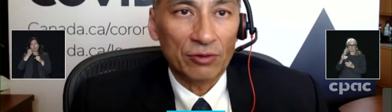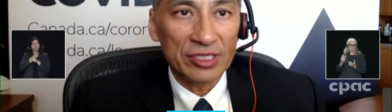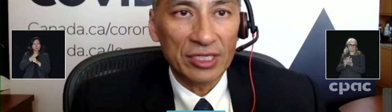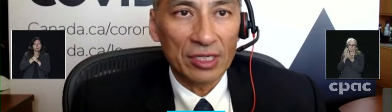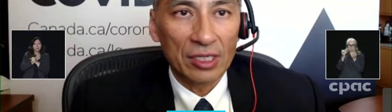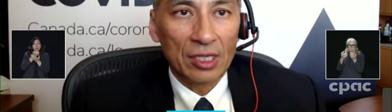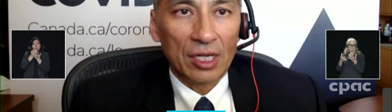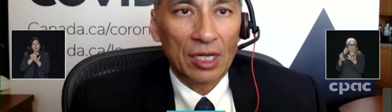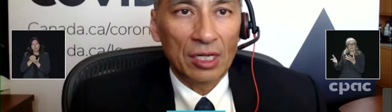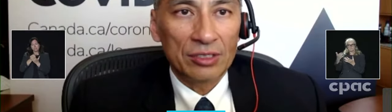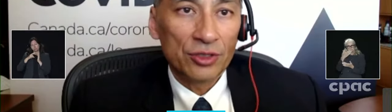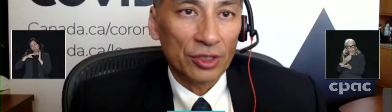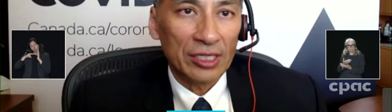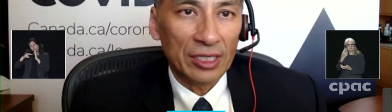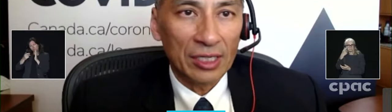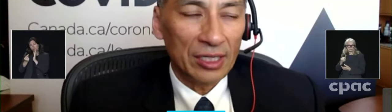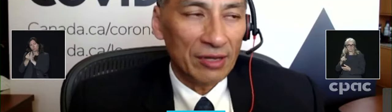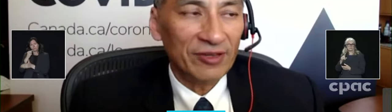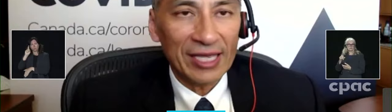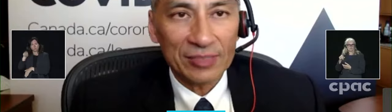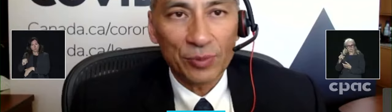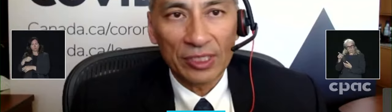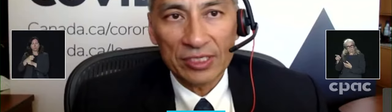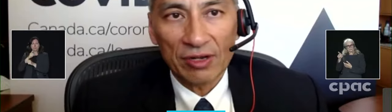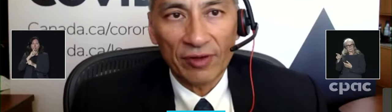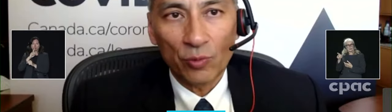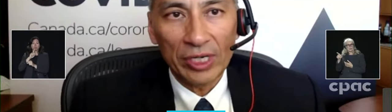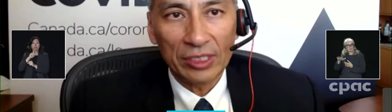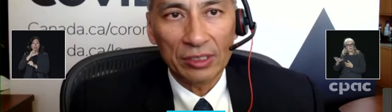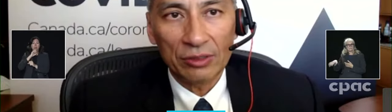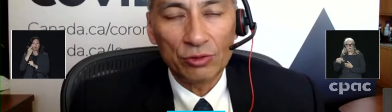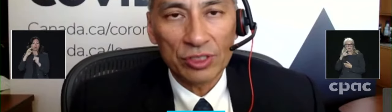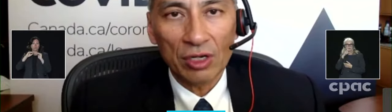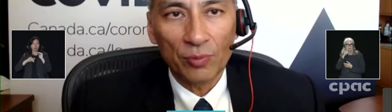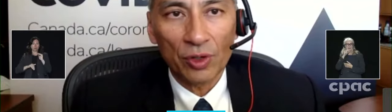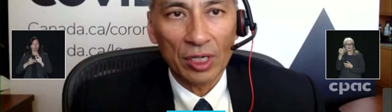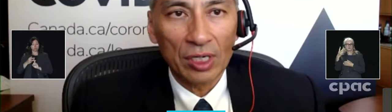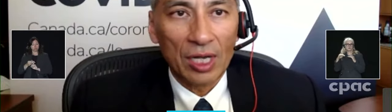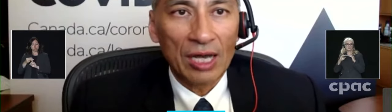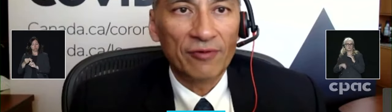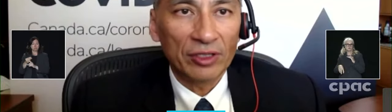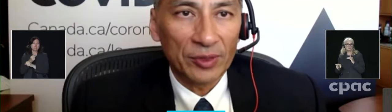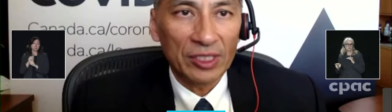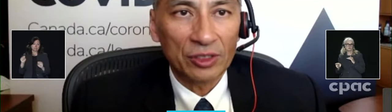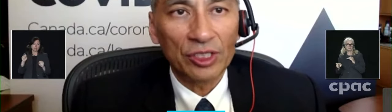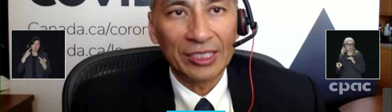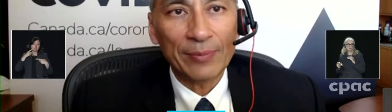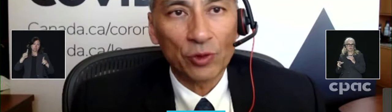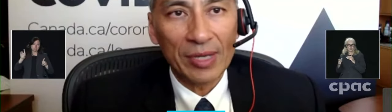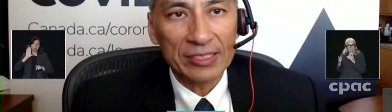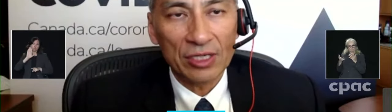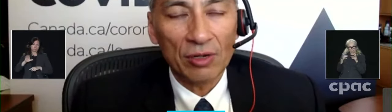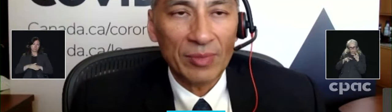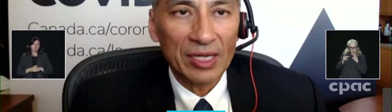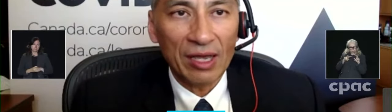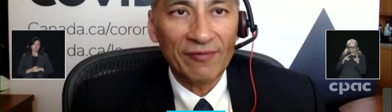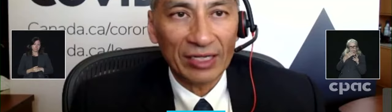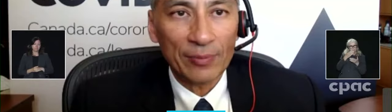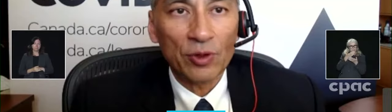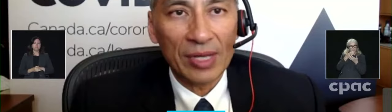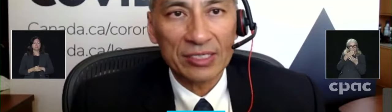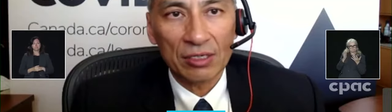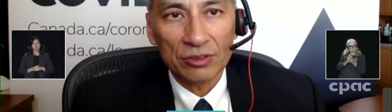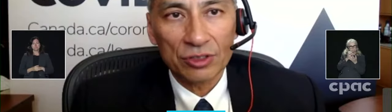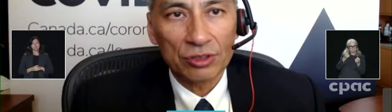vaccin est aussi sûr et efficace pour les enfants moins de 12 ans avant de peut-être donner une approbation. Mais